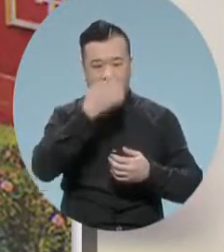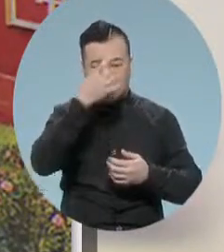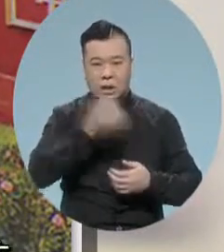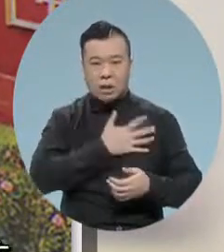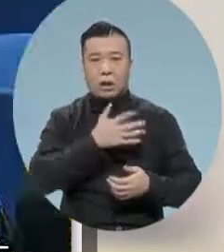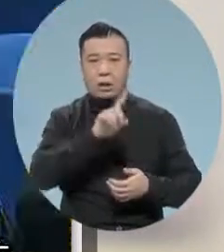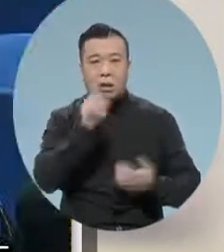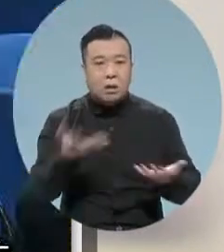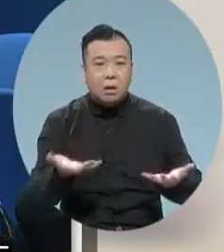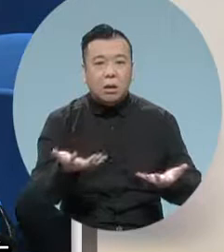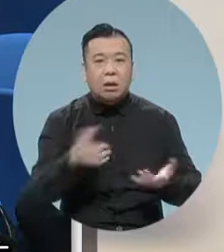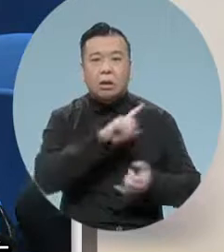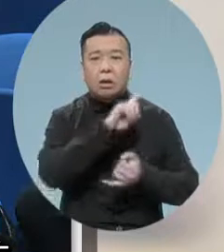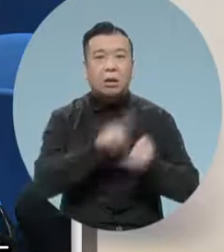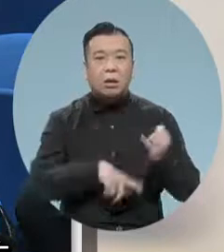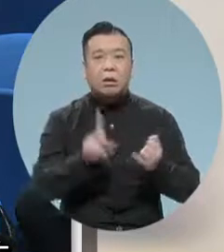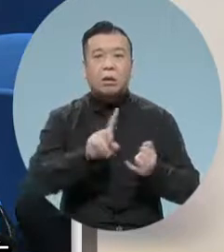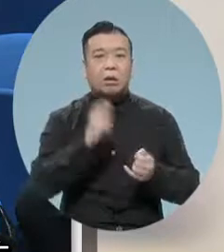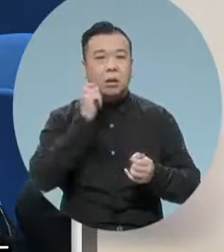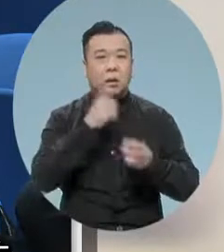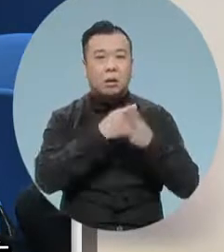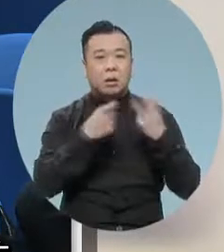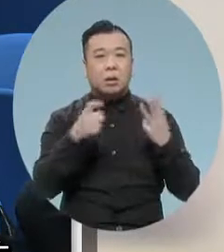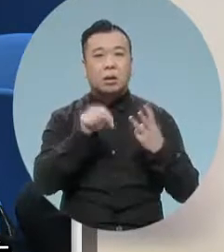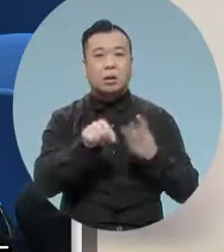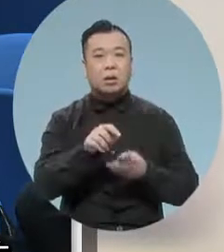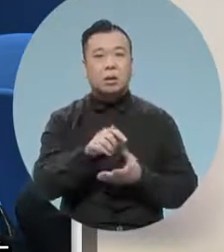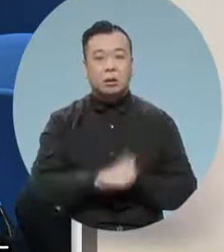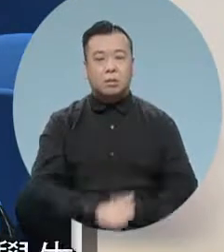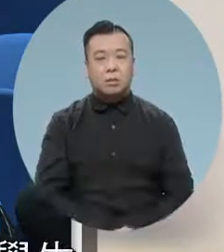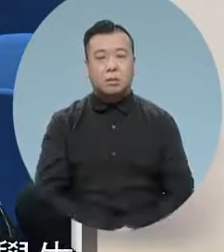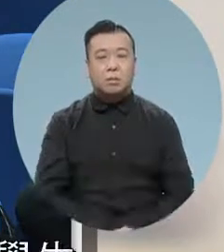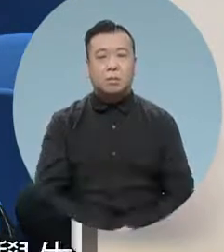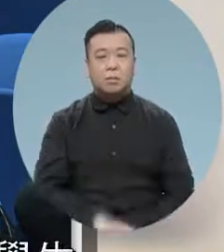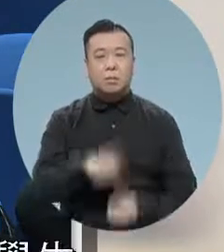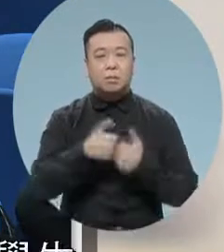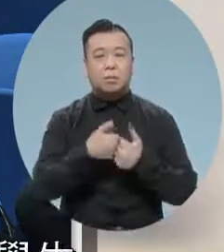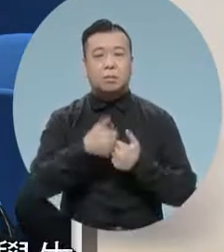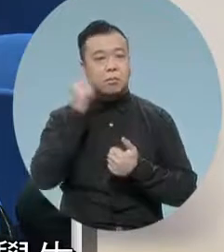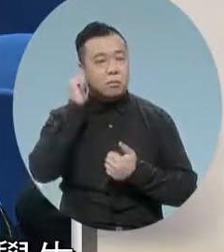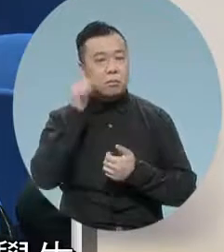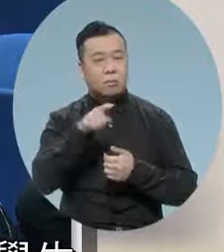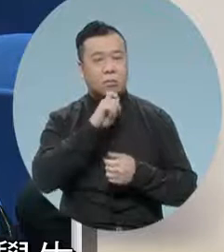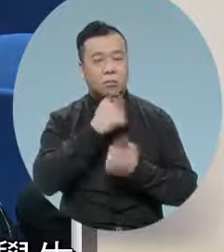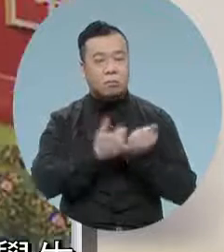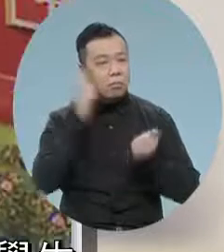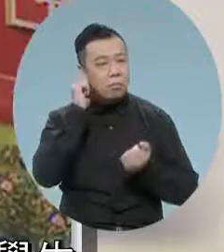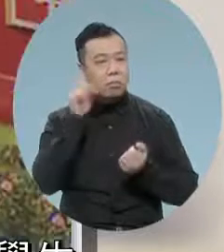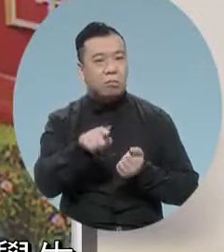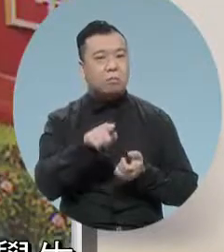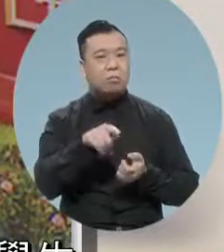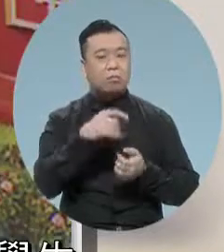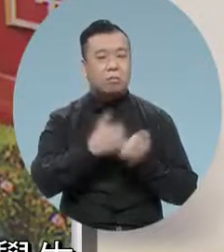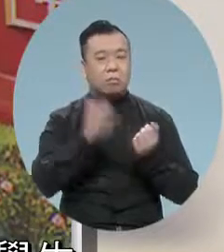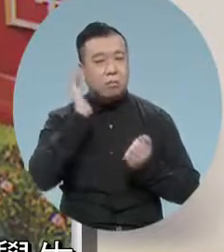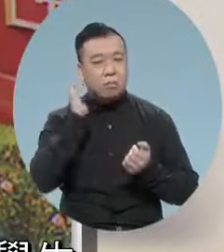犧牲，而最終黃宗梅先生在他39歲的時候，他太太還駝住遺腹女的時候，他的兒